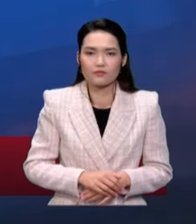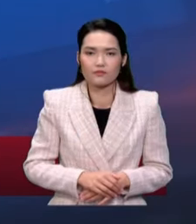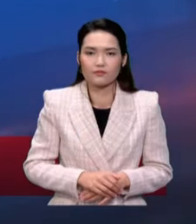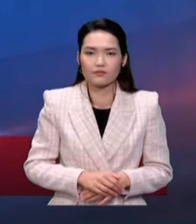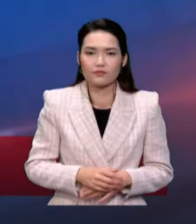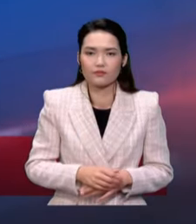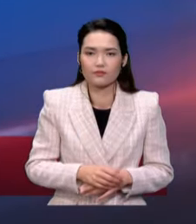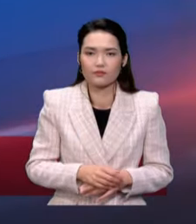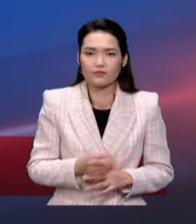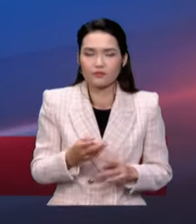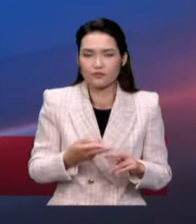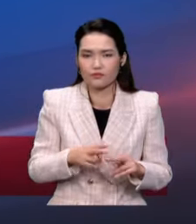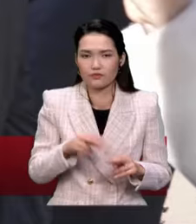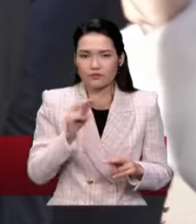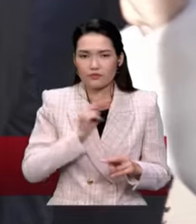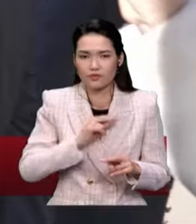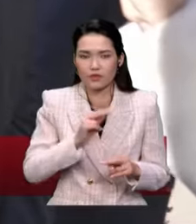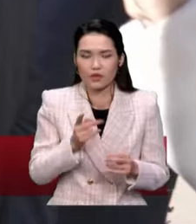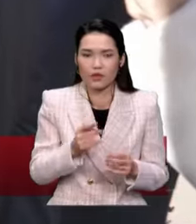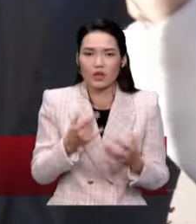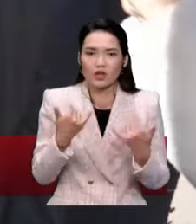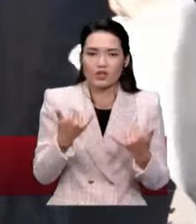обязанностями ра